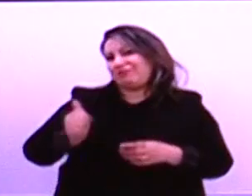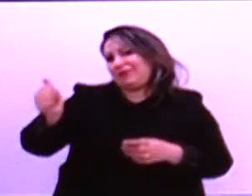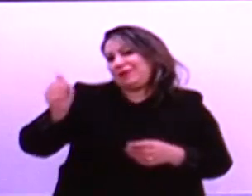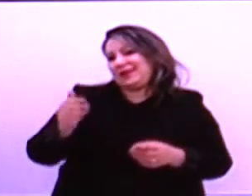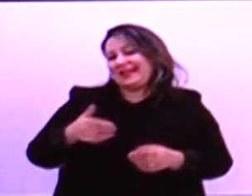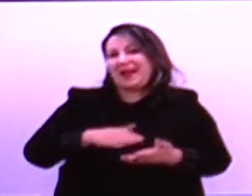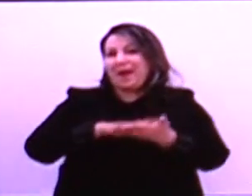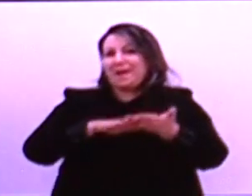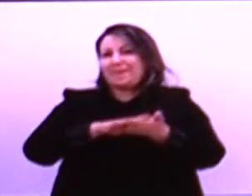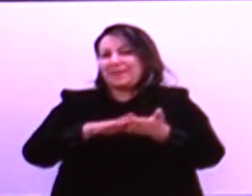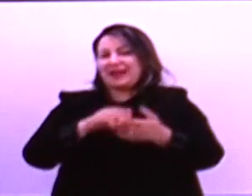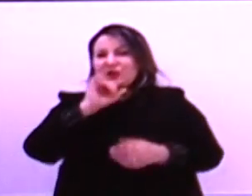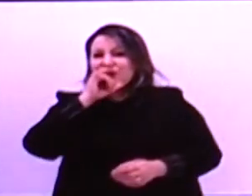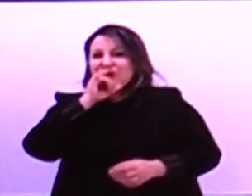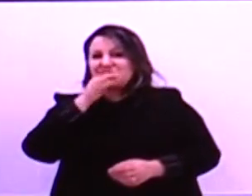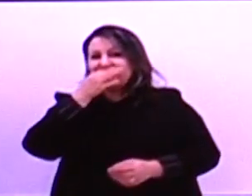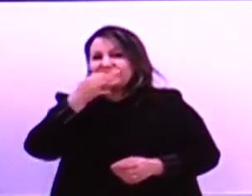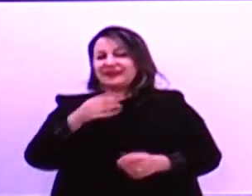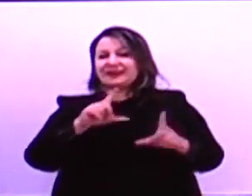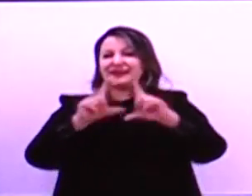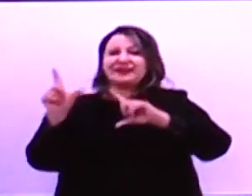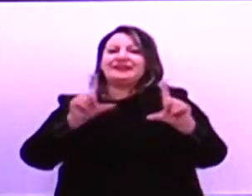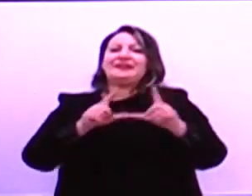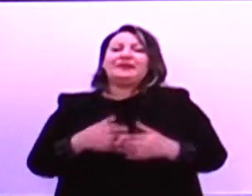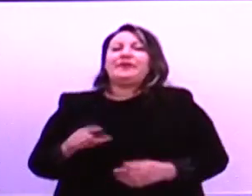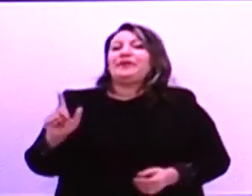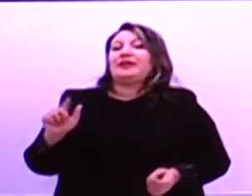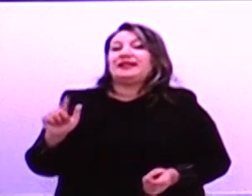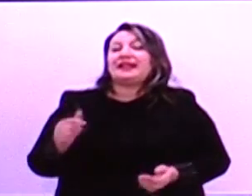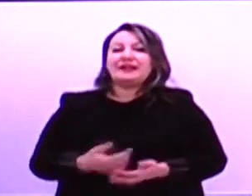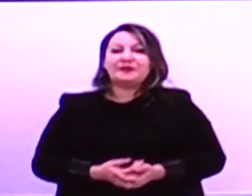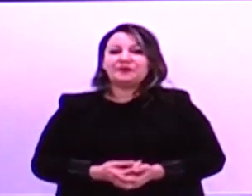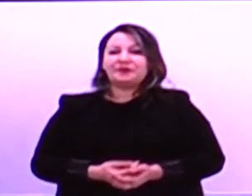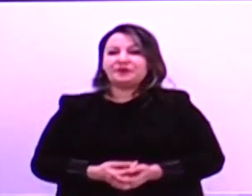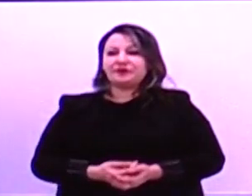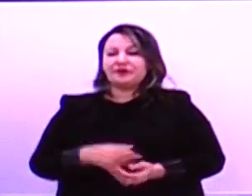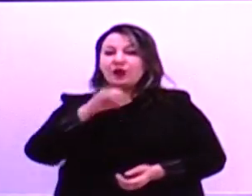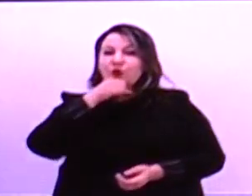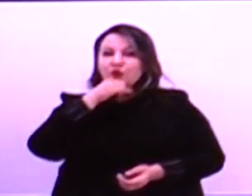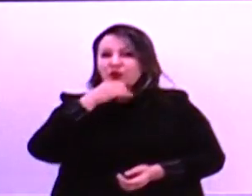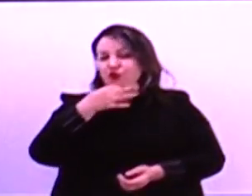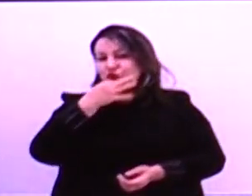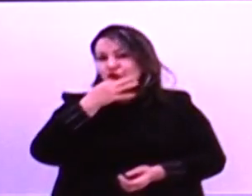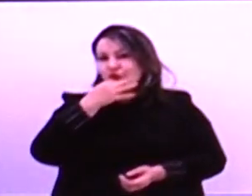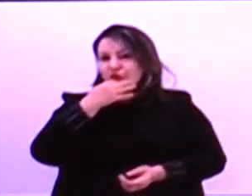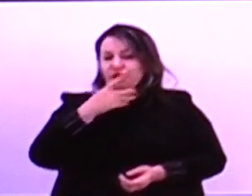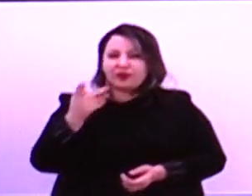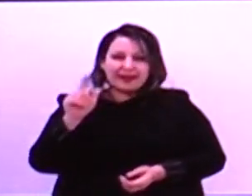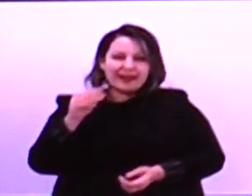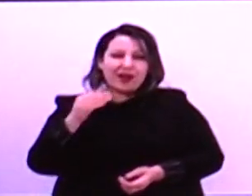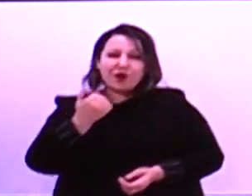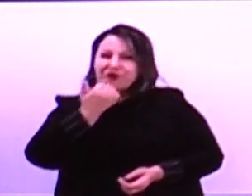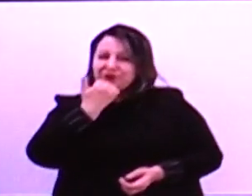واسمح لي بهذه المناسبة لأن تكلمت على السيارات، فيه استغل هذه الفرصة لنصلح الخطأ اللي صدر